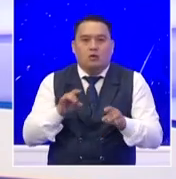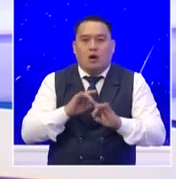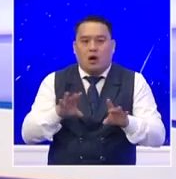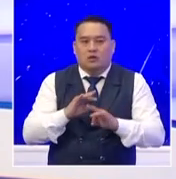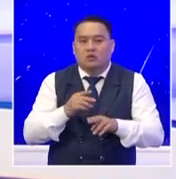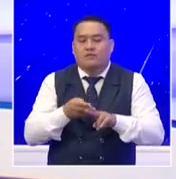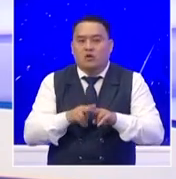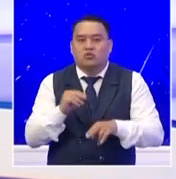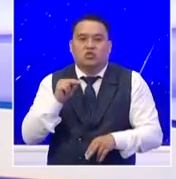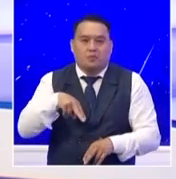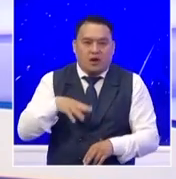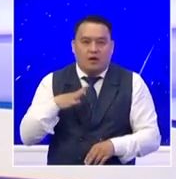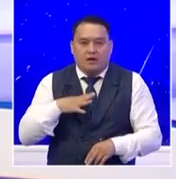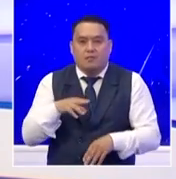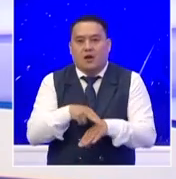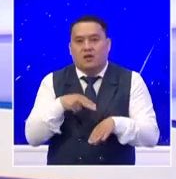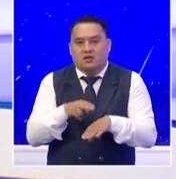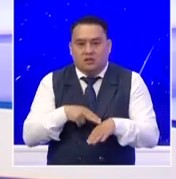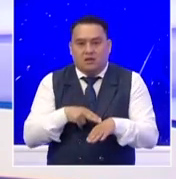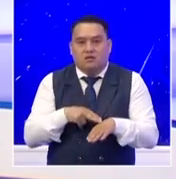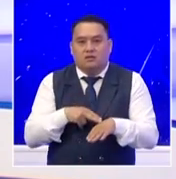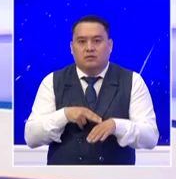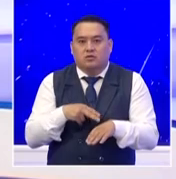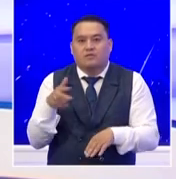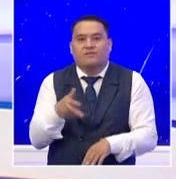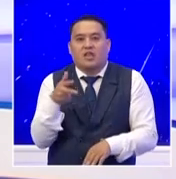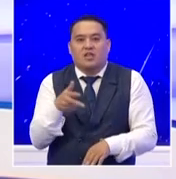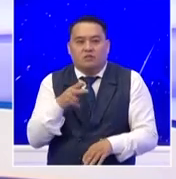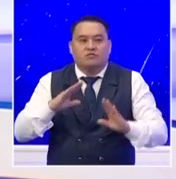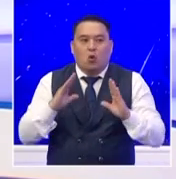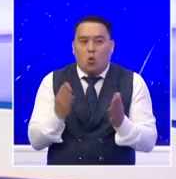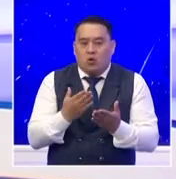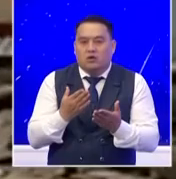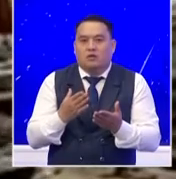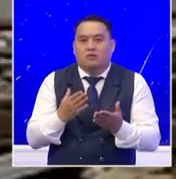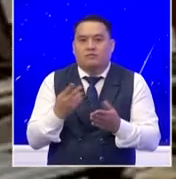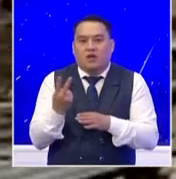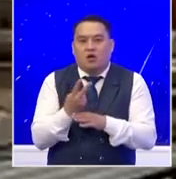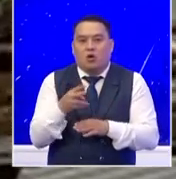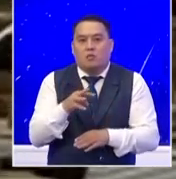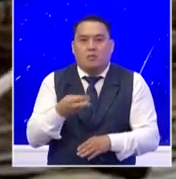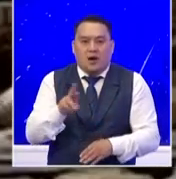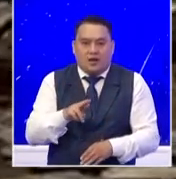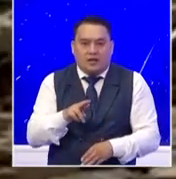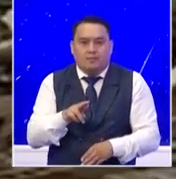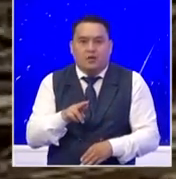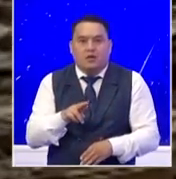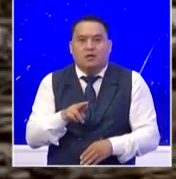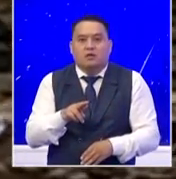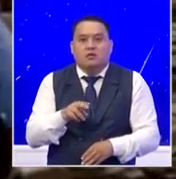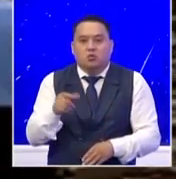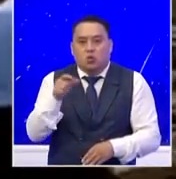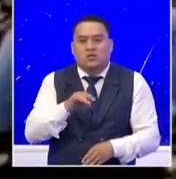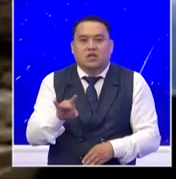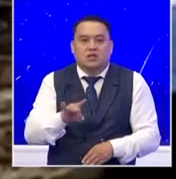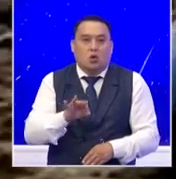прокомментировали в Комитете чрезвычайных ситуаций МВД, на кадрах запечатлены события, произошедшие 2 мая в селе Койло Ордобасинского